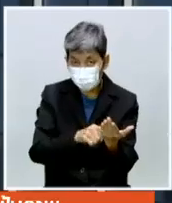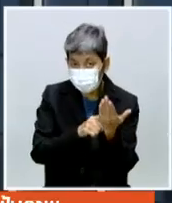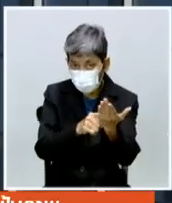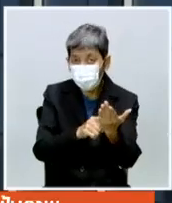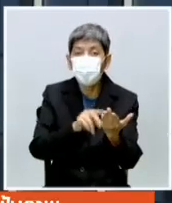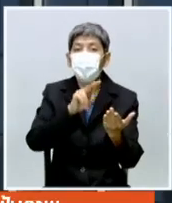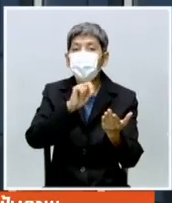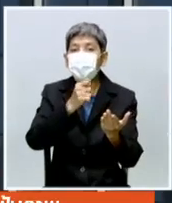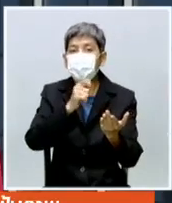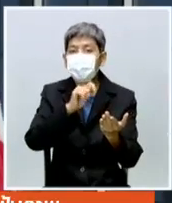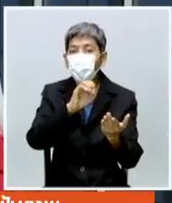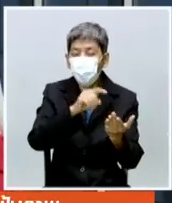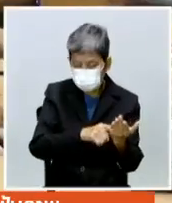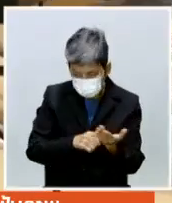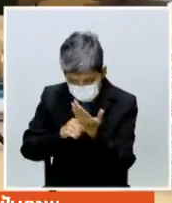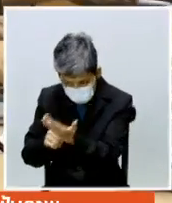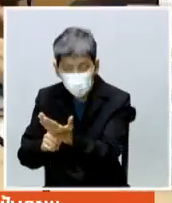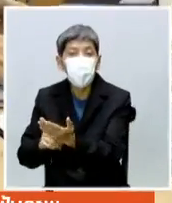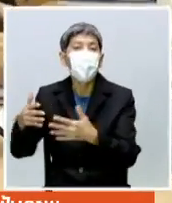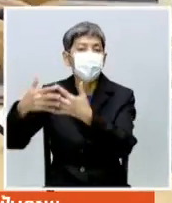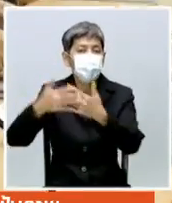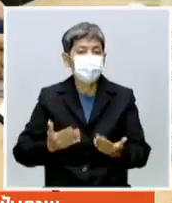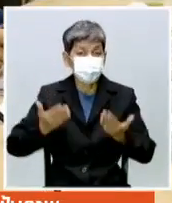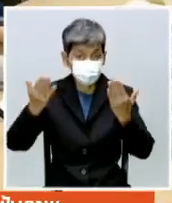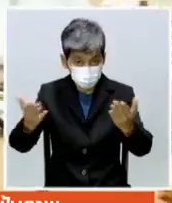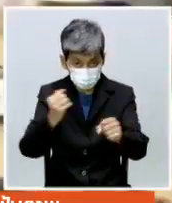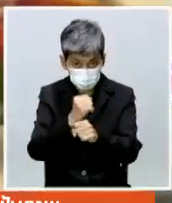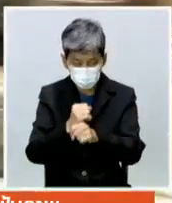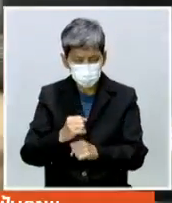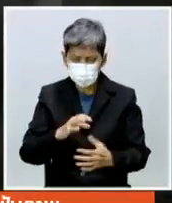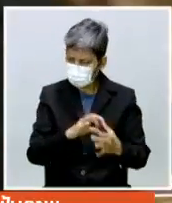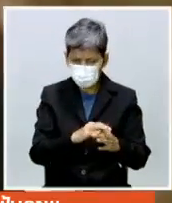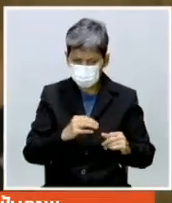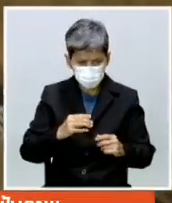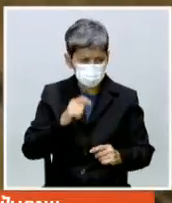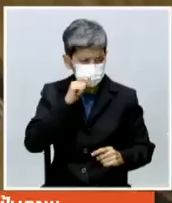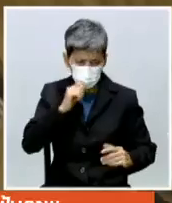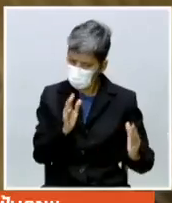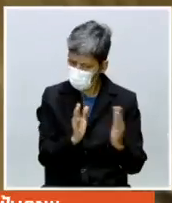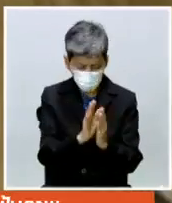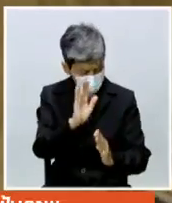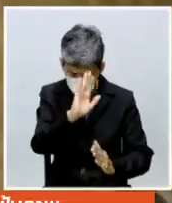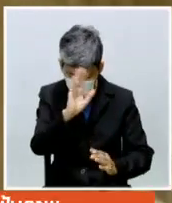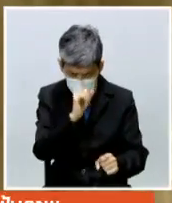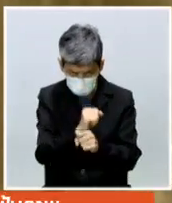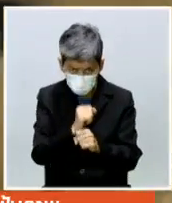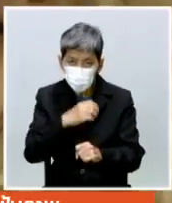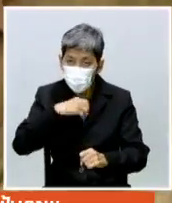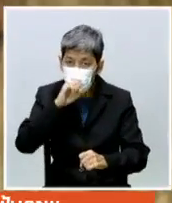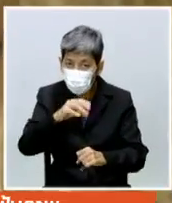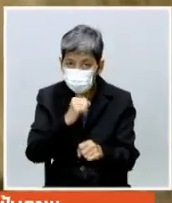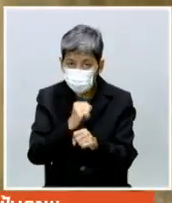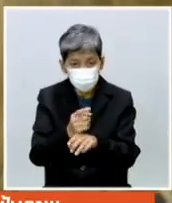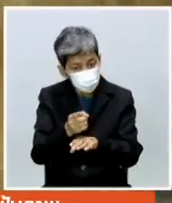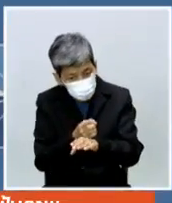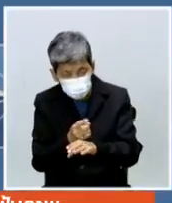นาโต้ส่วนอีกฉบับส่งถึงสหรัฐอเมริการะบุว่าไม่ให้นาโต้ยอมรับยูเครนเป็นสมาชิกและต้องรับประกันว่าจะไม่มีอ